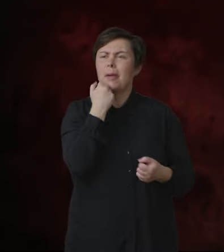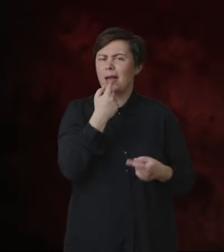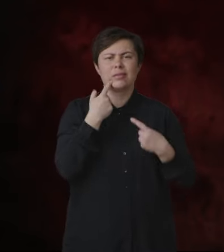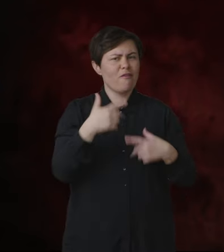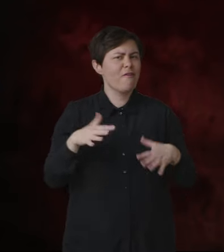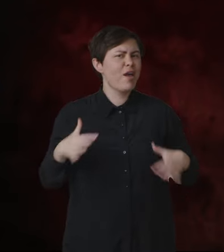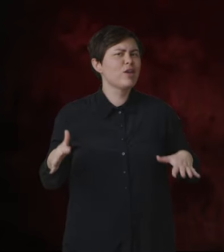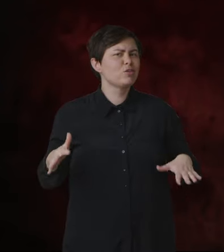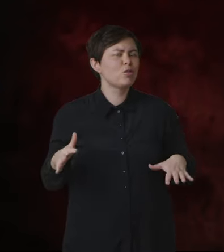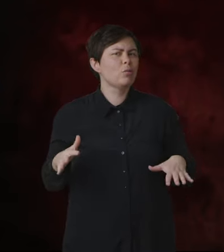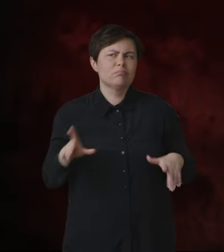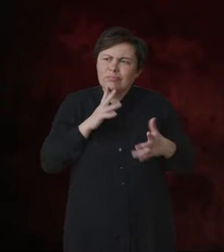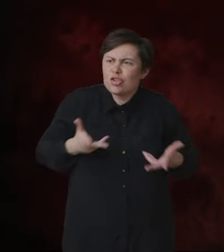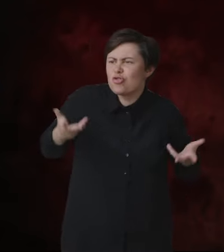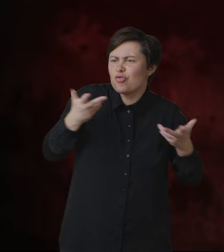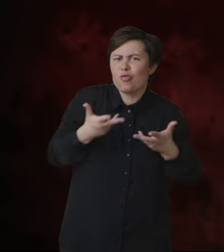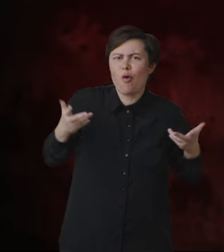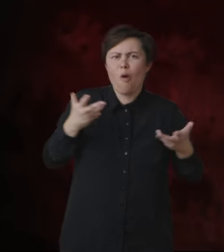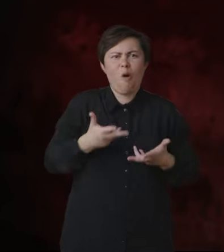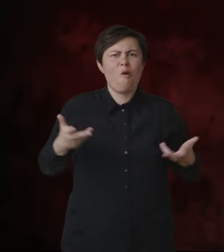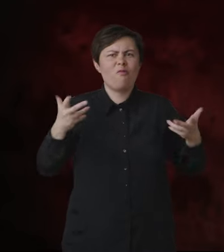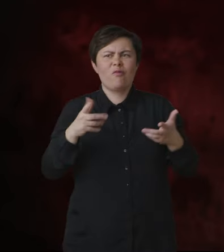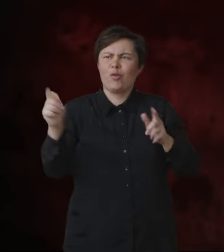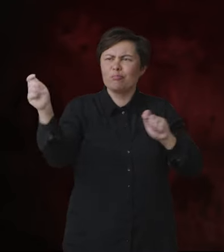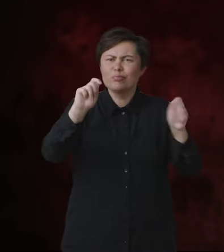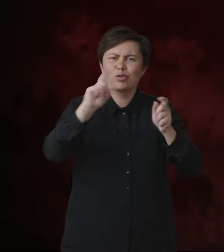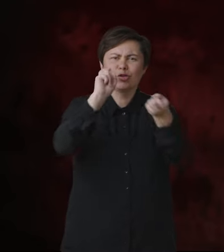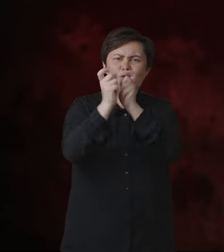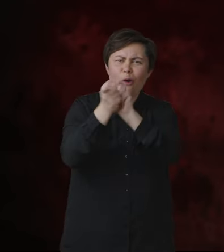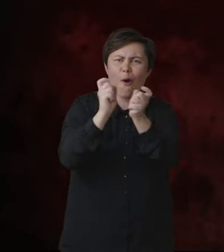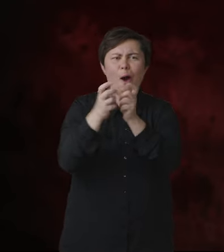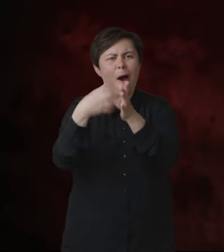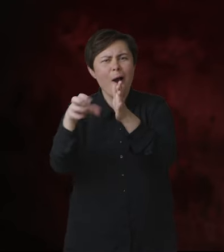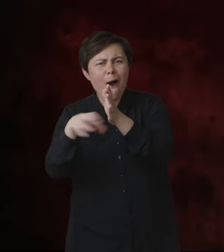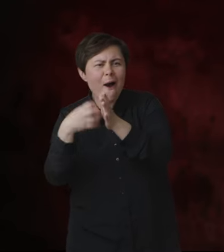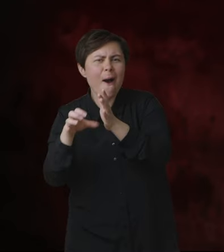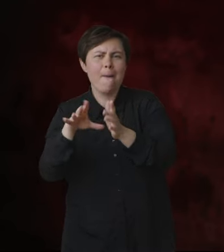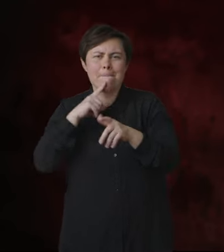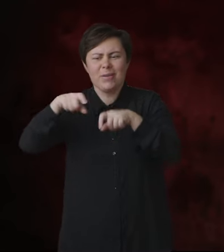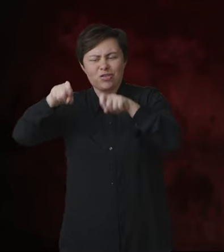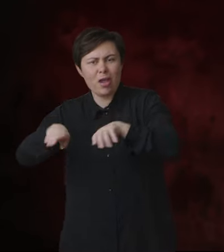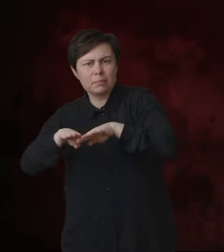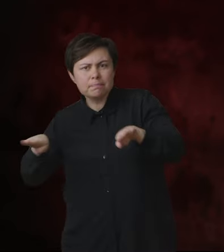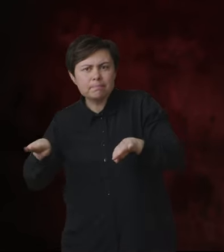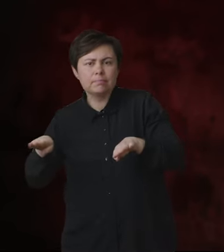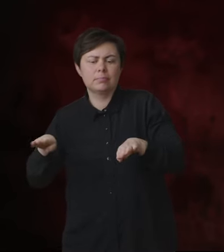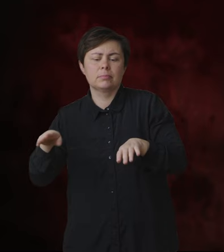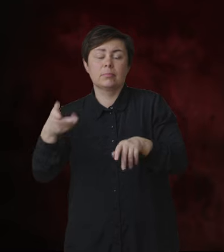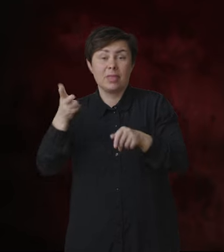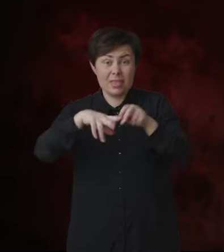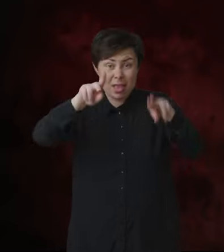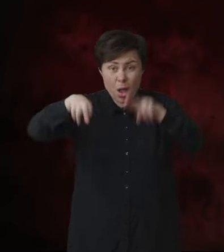wesoło, towarzysko. Przychodzili sąsiadki, siadały sobie w poczekalni na ławkach. Niektóre osoby